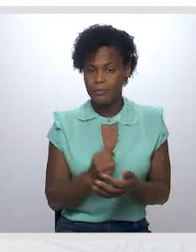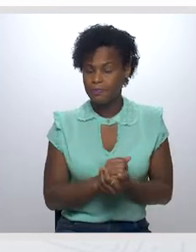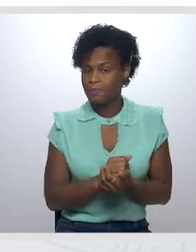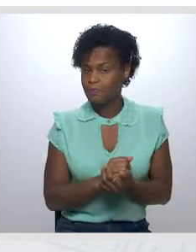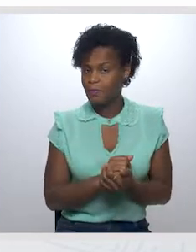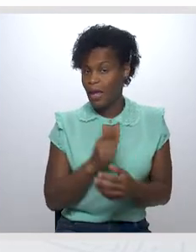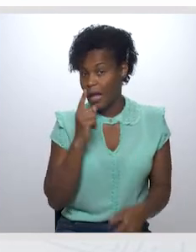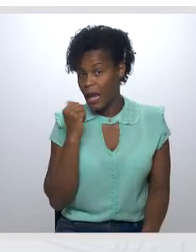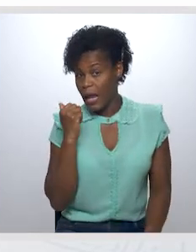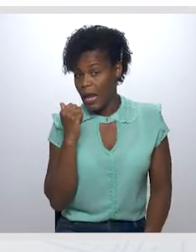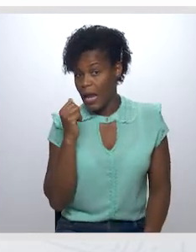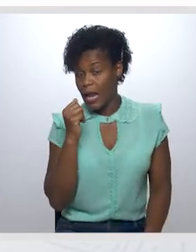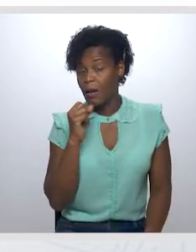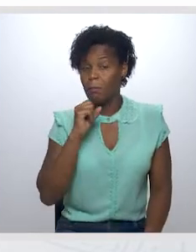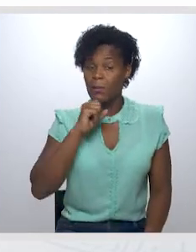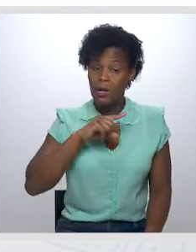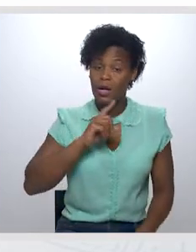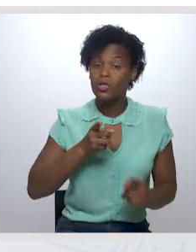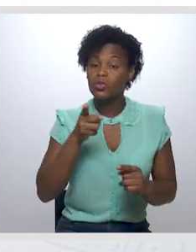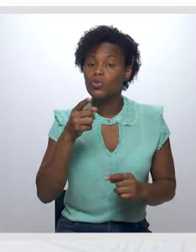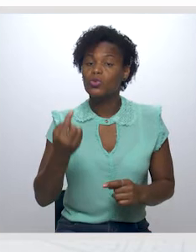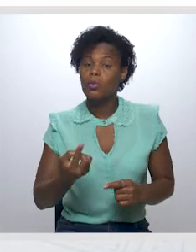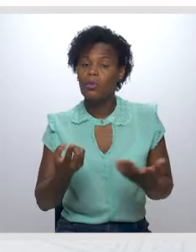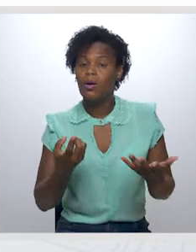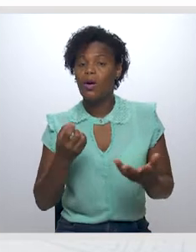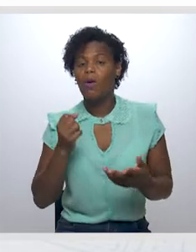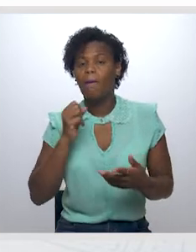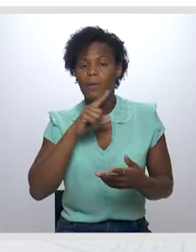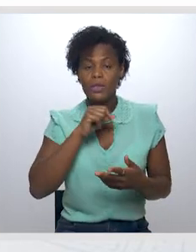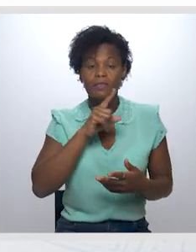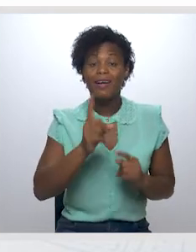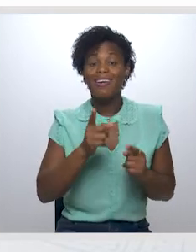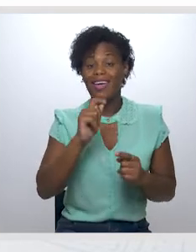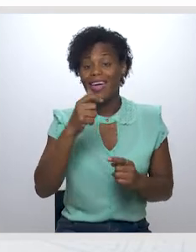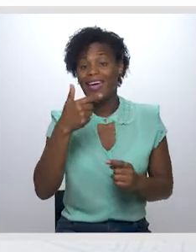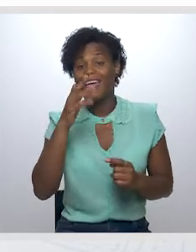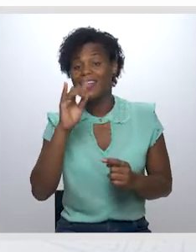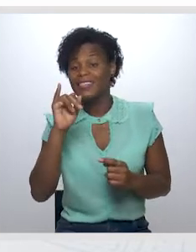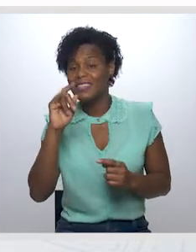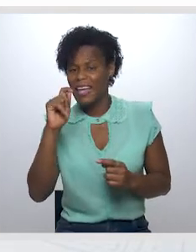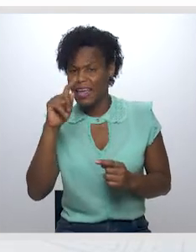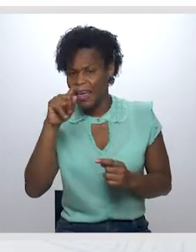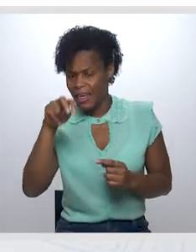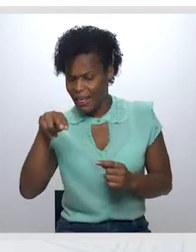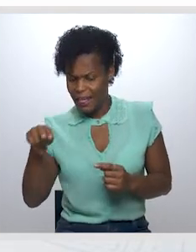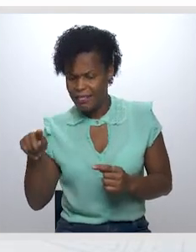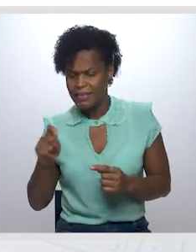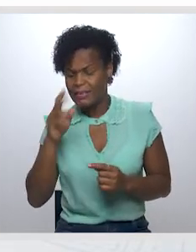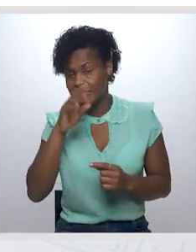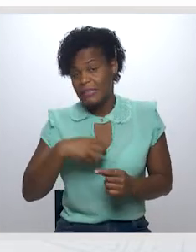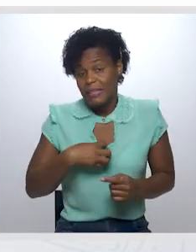se peut que vous soyez. Il est possible qu'Étienne se sente